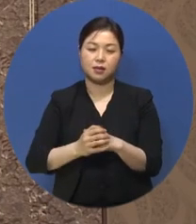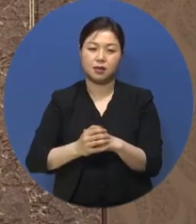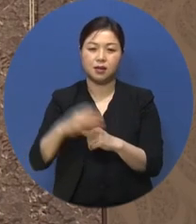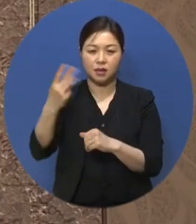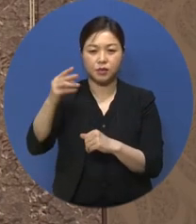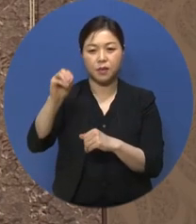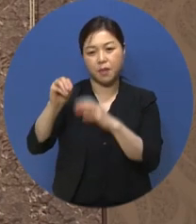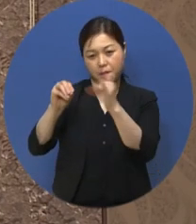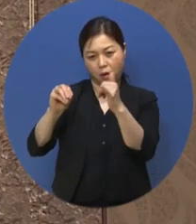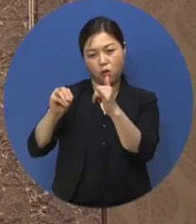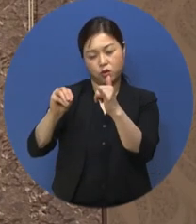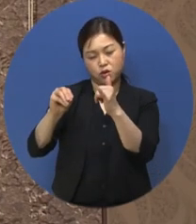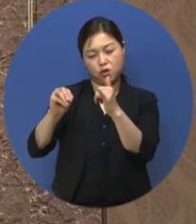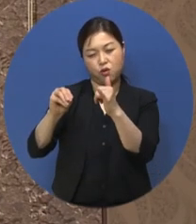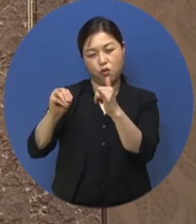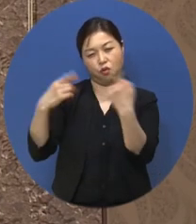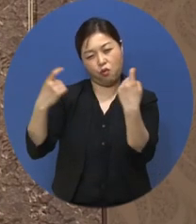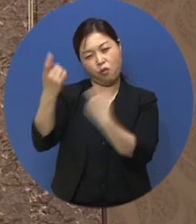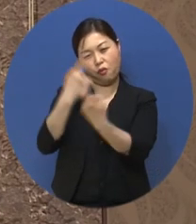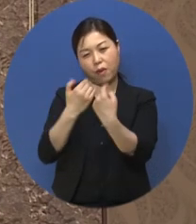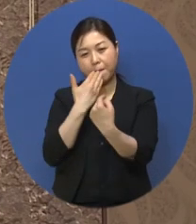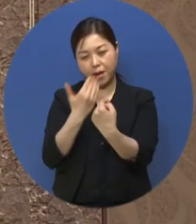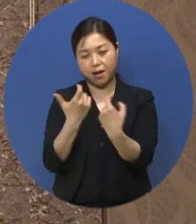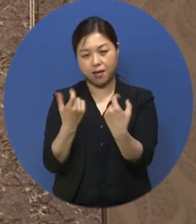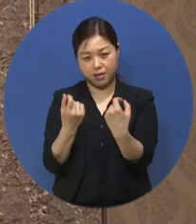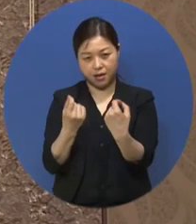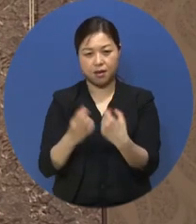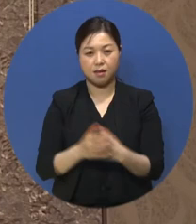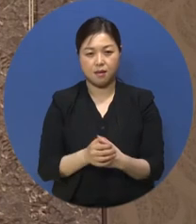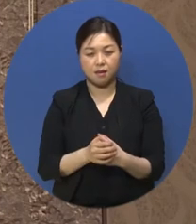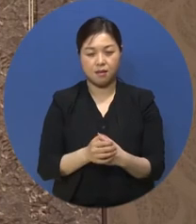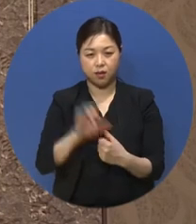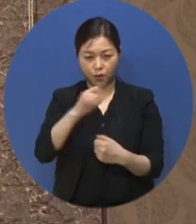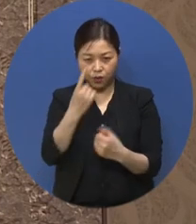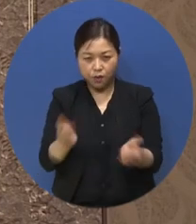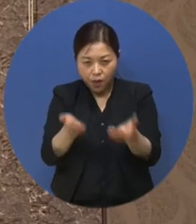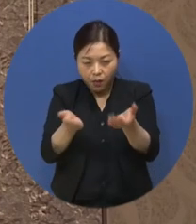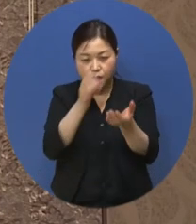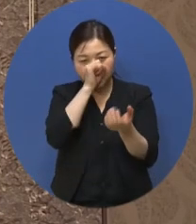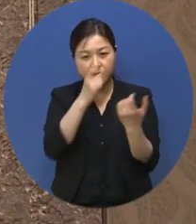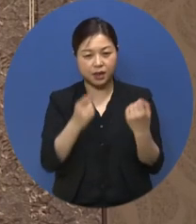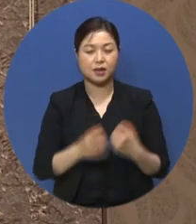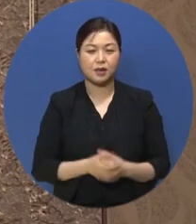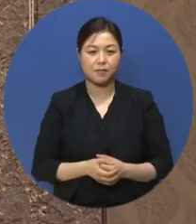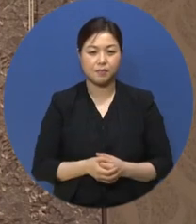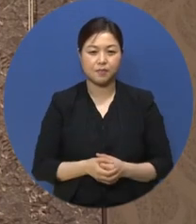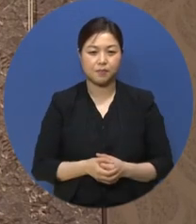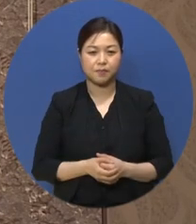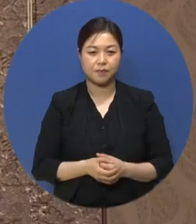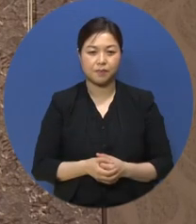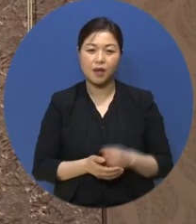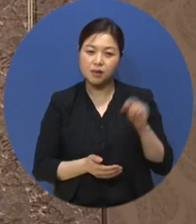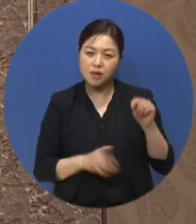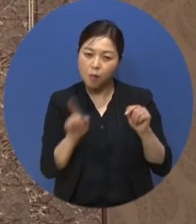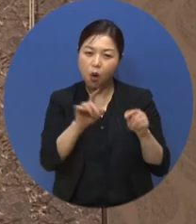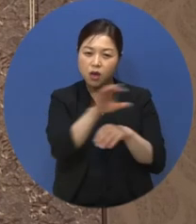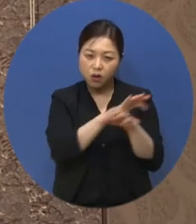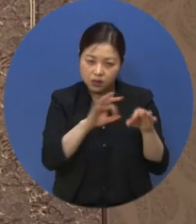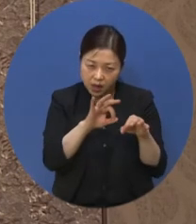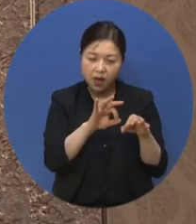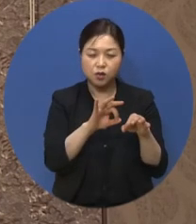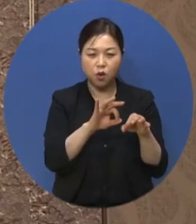뭐 3,000만이 될 수 있고 그러니까요. 그렇게 동기부여를 해줬으면 좋겠습니다. 네. 그게 이제 우리 경제도 살리는